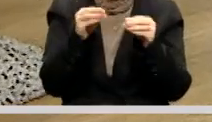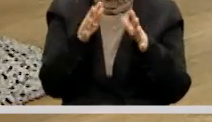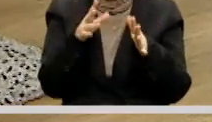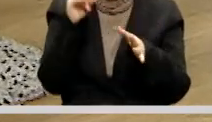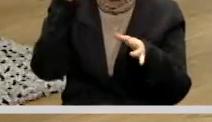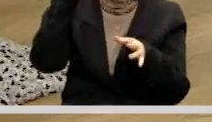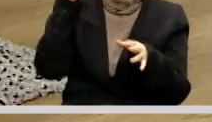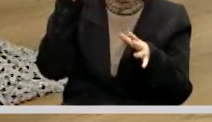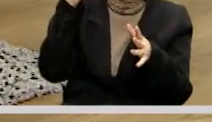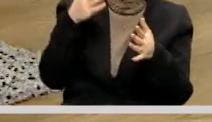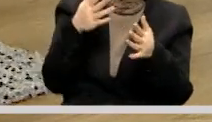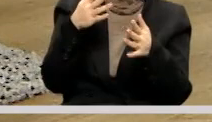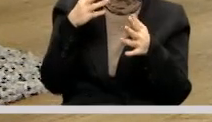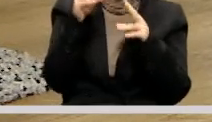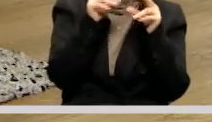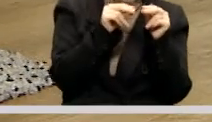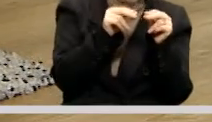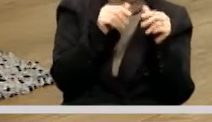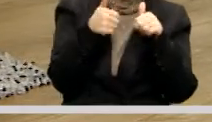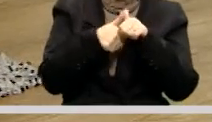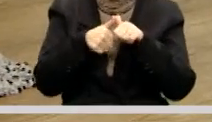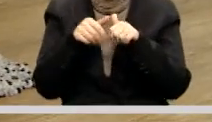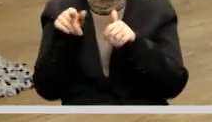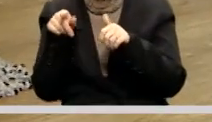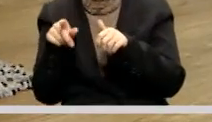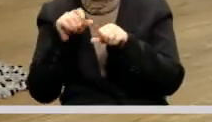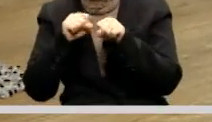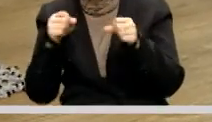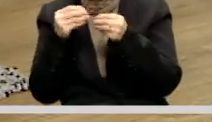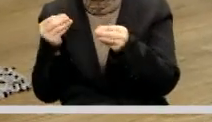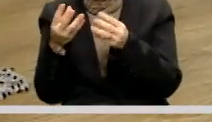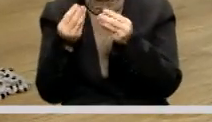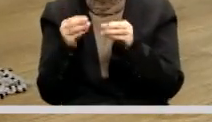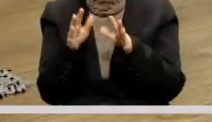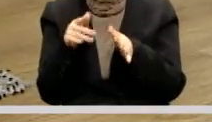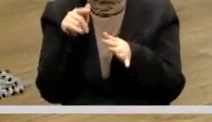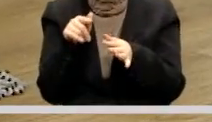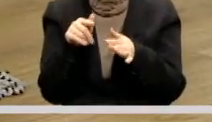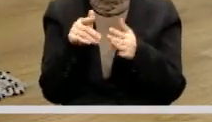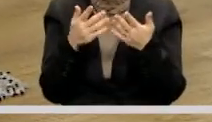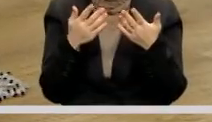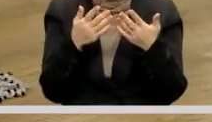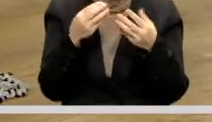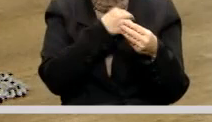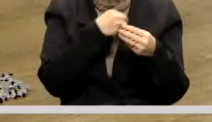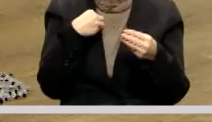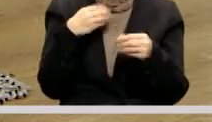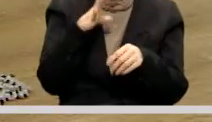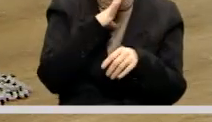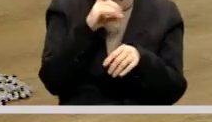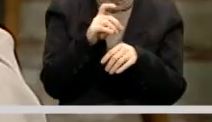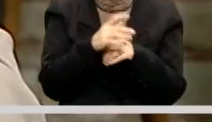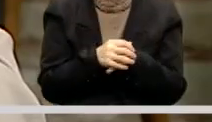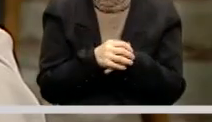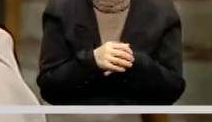Bununla ilgili hani bu çok sık görülen bir şey mi? Genetik falan geçişte olan hani daha ziyade bir hastalık mı ve tedavisi için neler